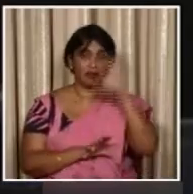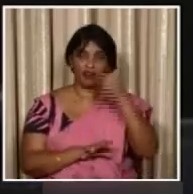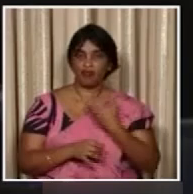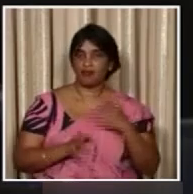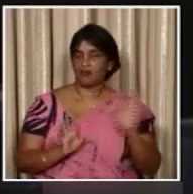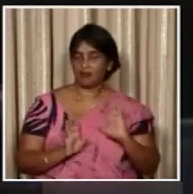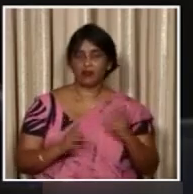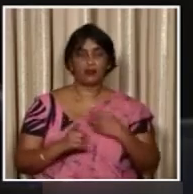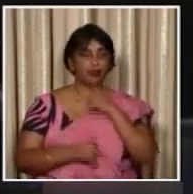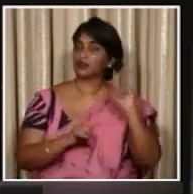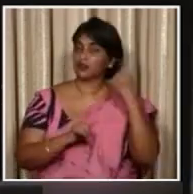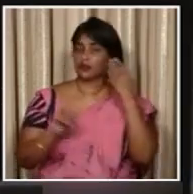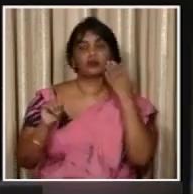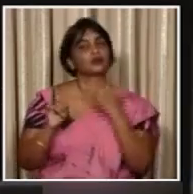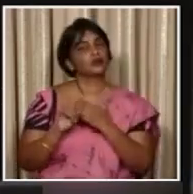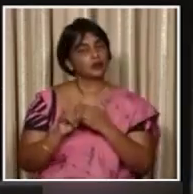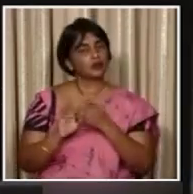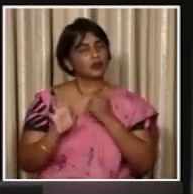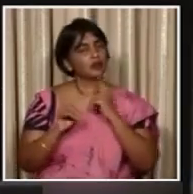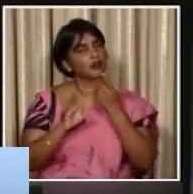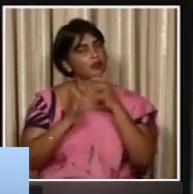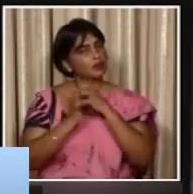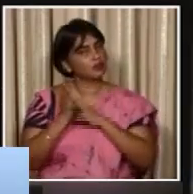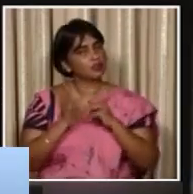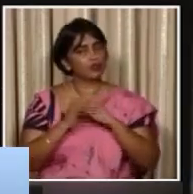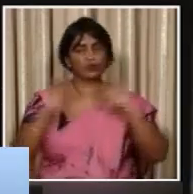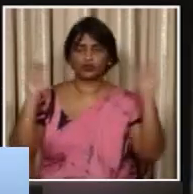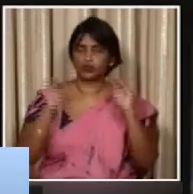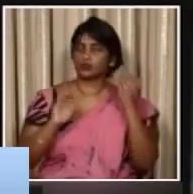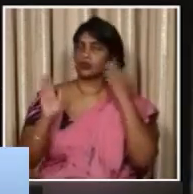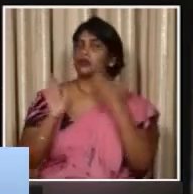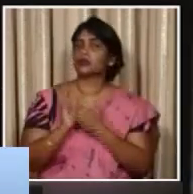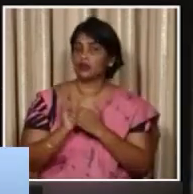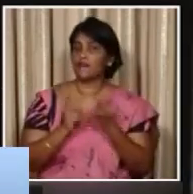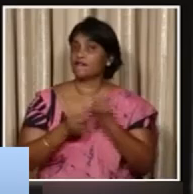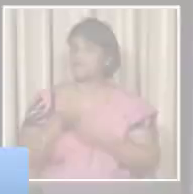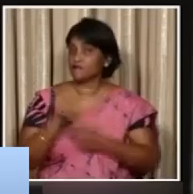නෙමෙයි ගෙනාවේ ඒ කතා බයිලා. හැම දිස්සකම මේක ලඝු කරන්න හදනවා